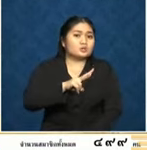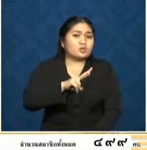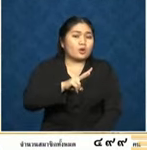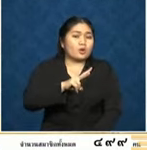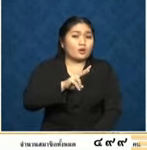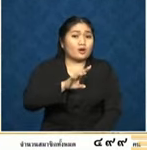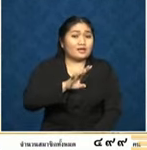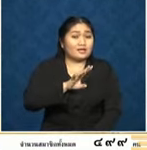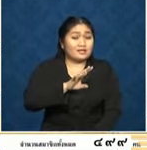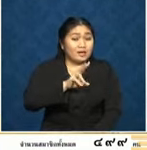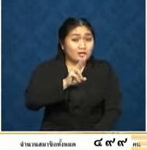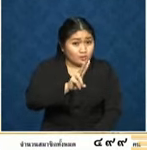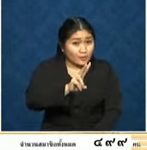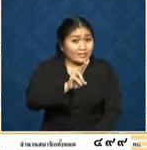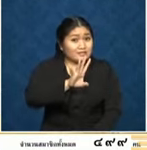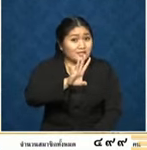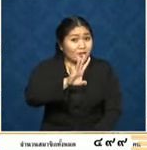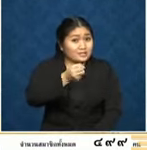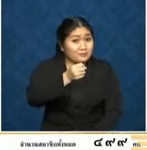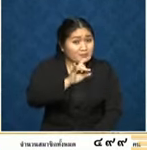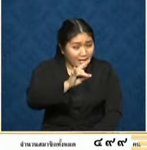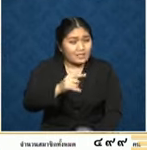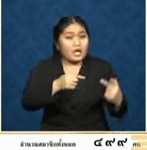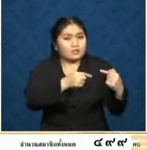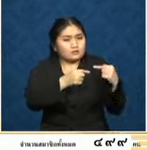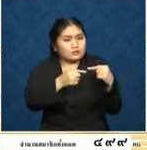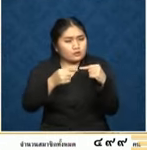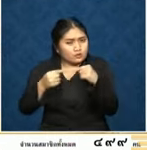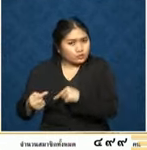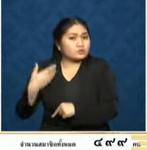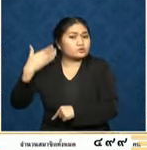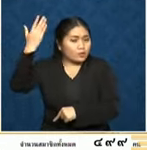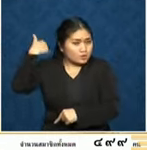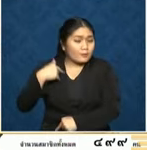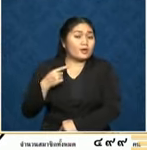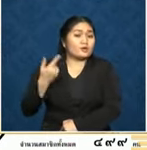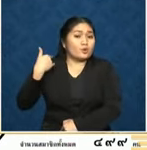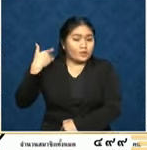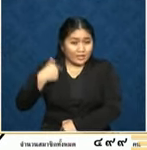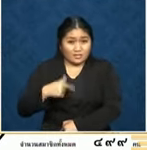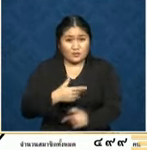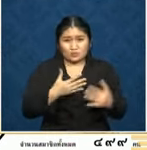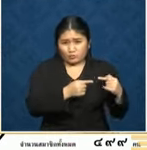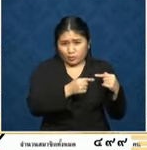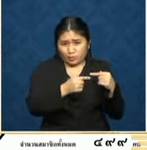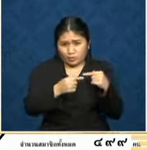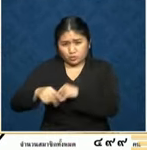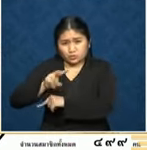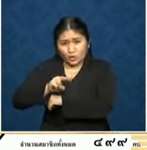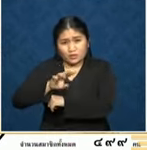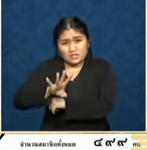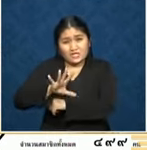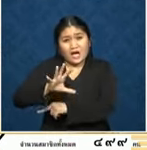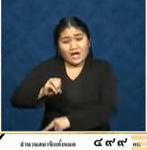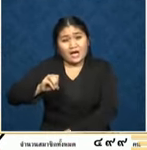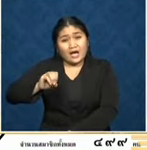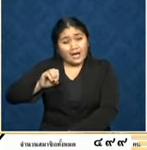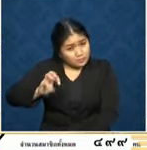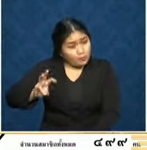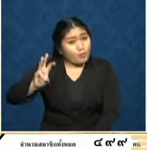2418นะครับตั้งแต่เรามีกระทรวงพระคลังมหาสมบัตินะครับในสมัยพระจุลจอมเกล้านะครับจนมาปี2456ในสมัยพระมงกุฎเกล้